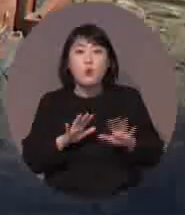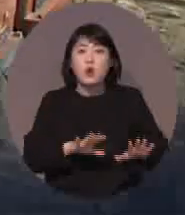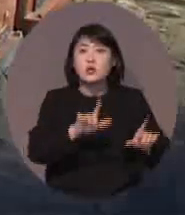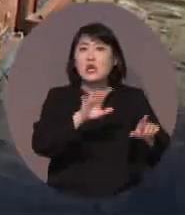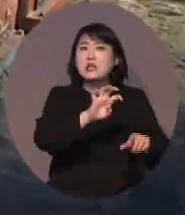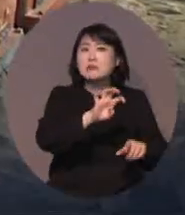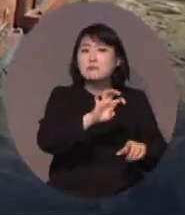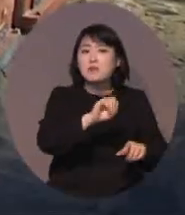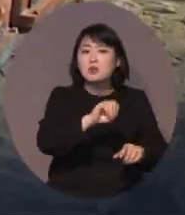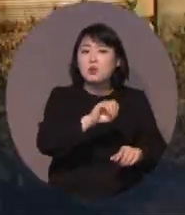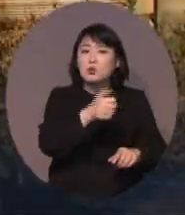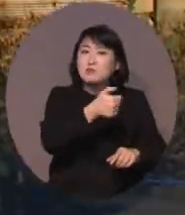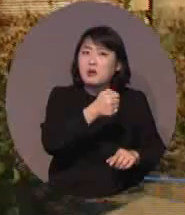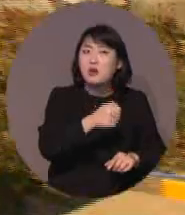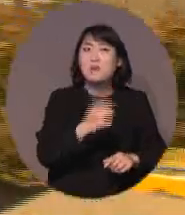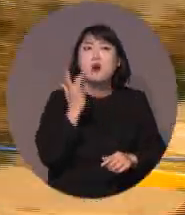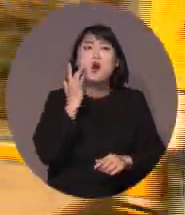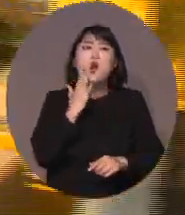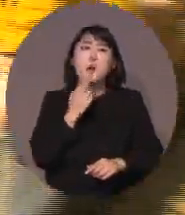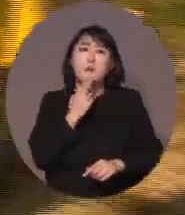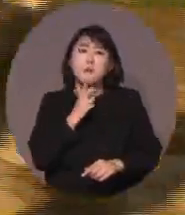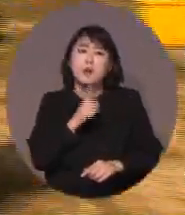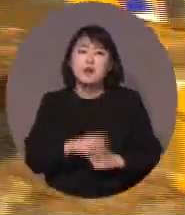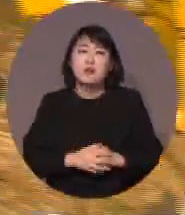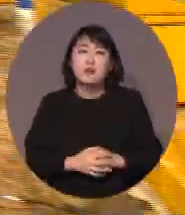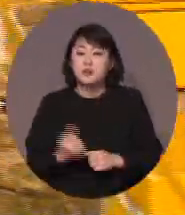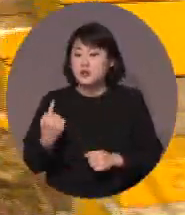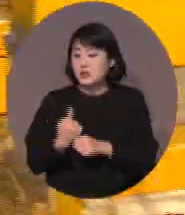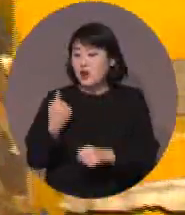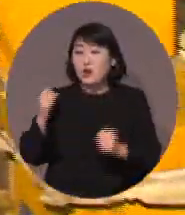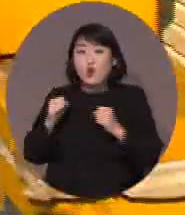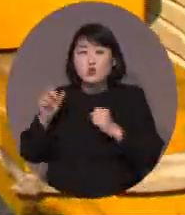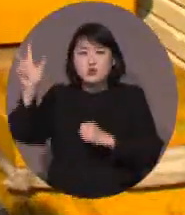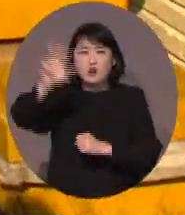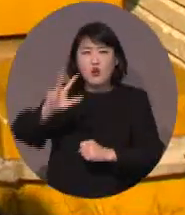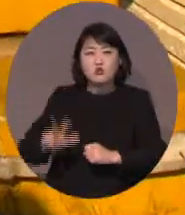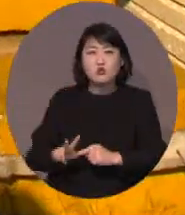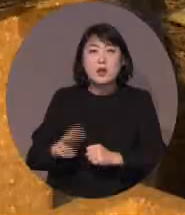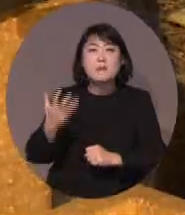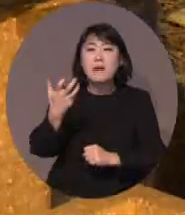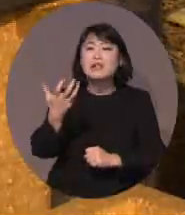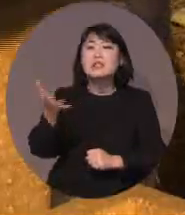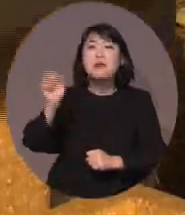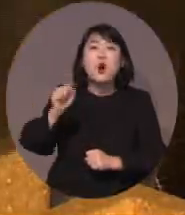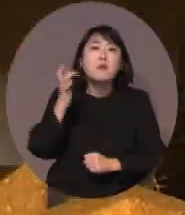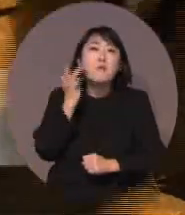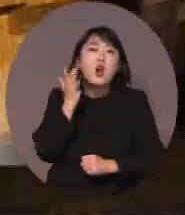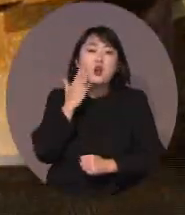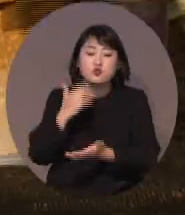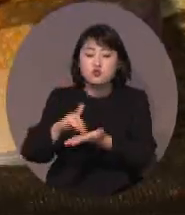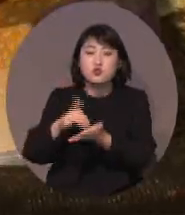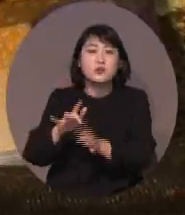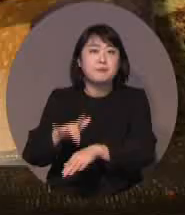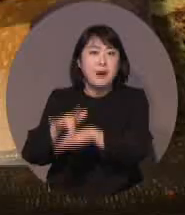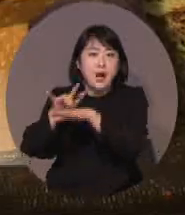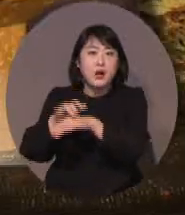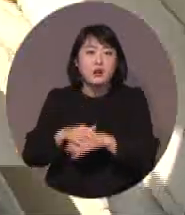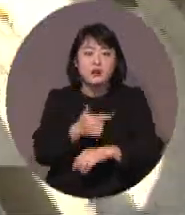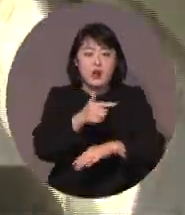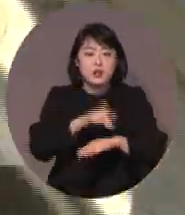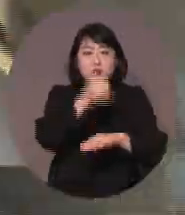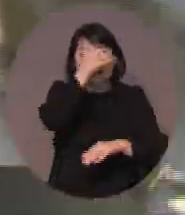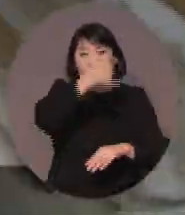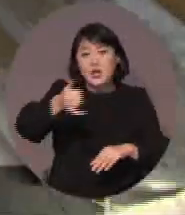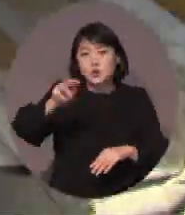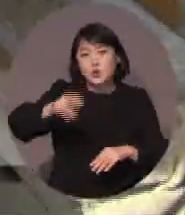해도 벌이 없다는 얘기예요 지난 겨울 전국에서 꿀벌 80억 마리가 사라졌고 대전과 세종